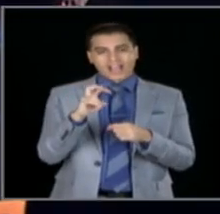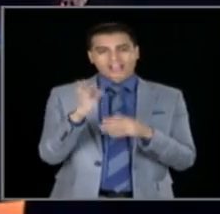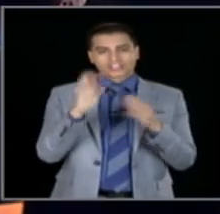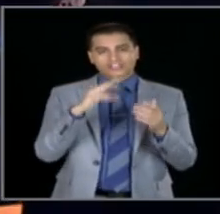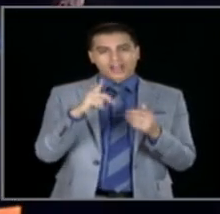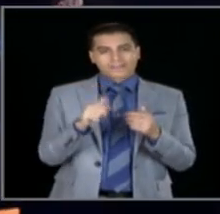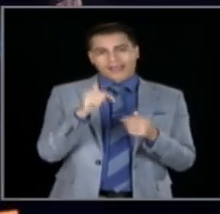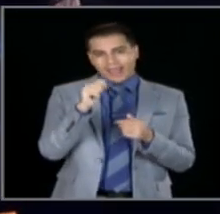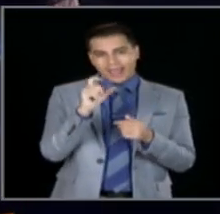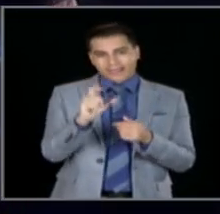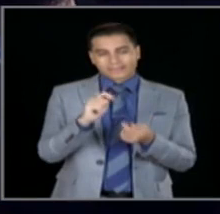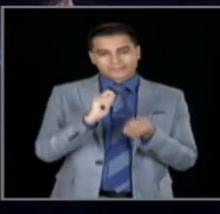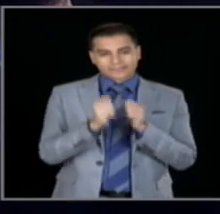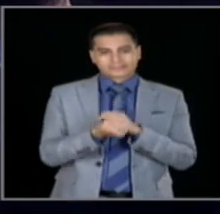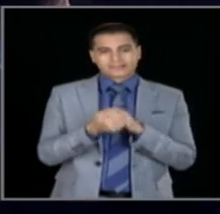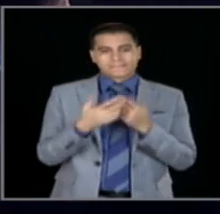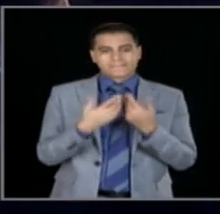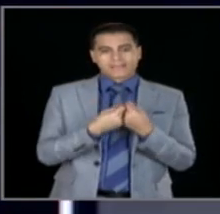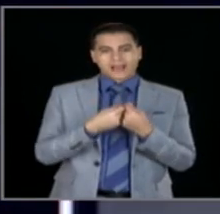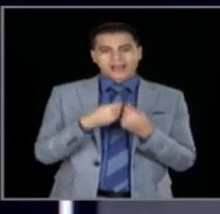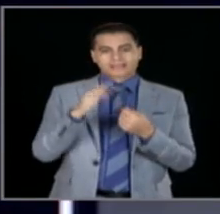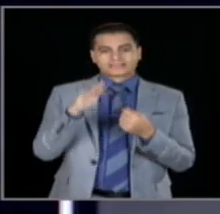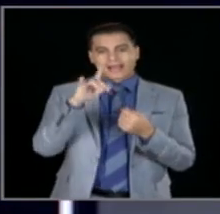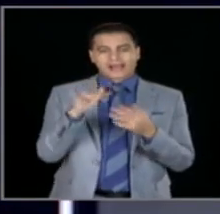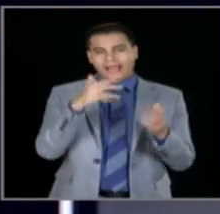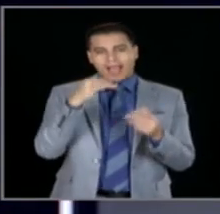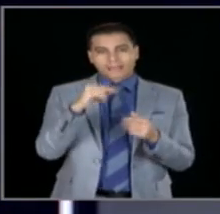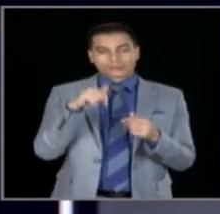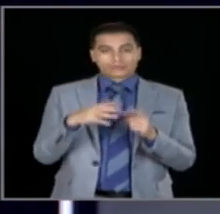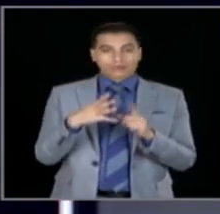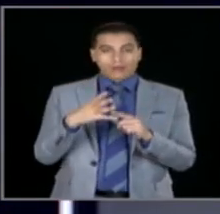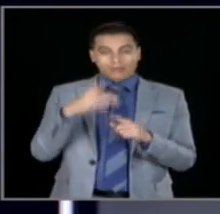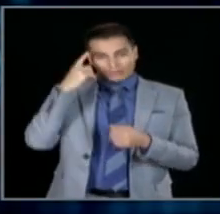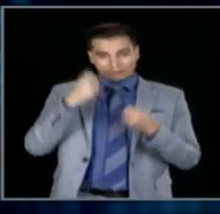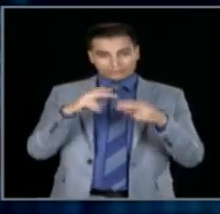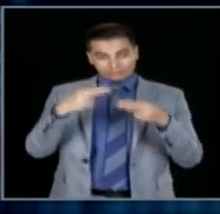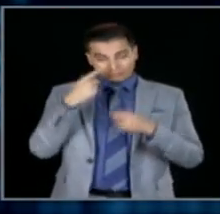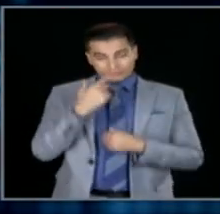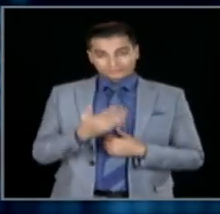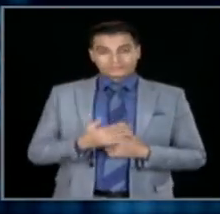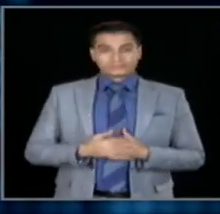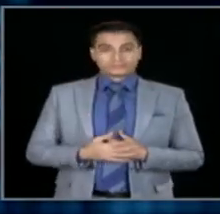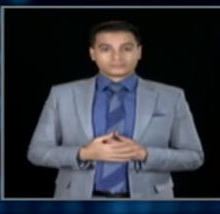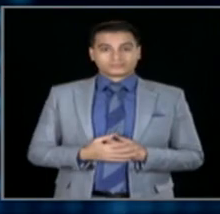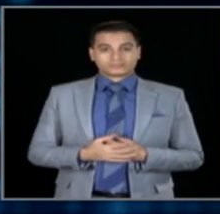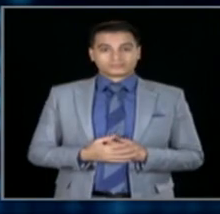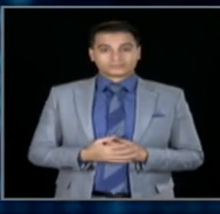مكان ثاني احمد ودلوقتي مع الفقره الرابعه فقره تحت الضغط